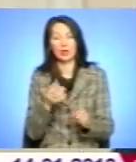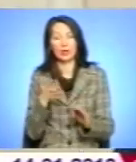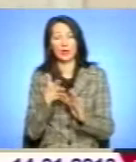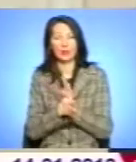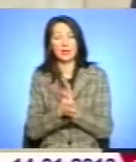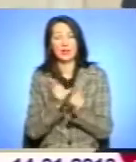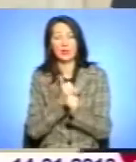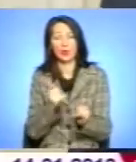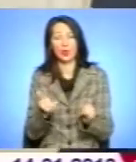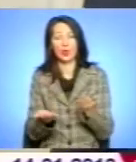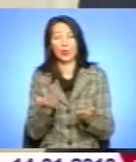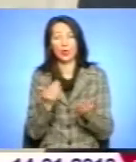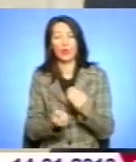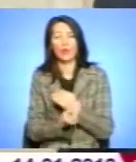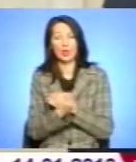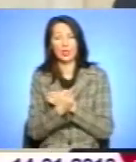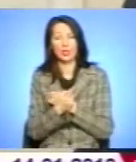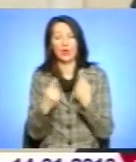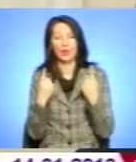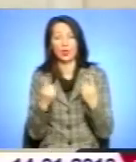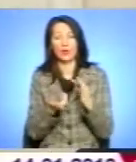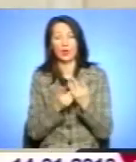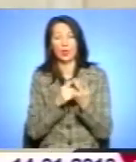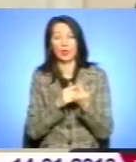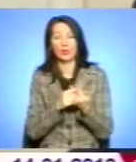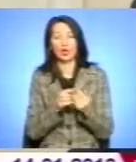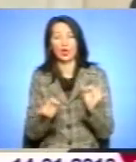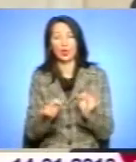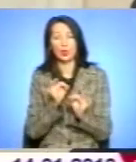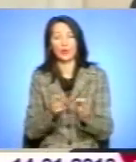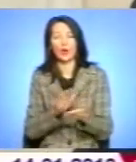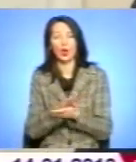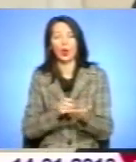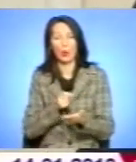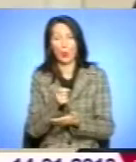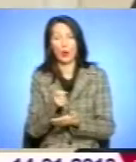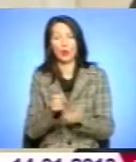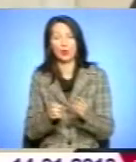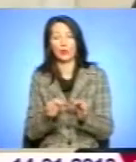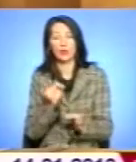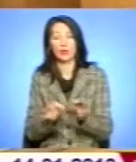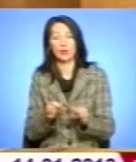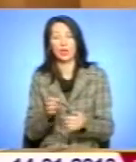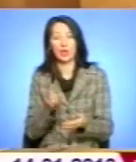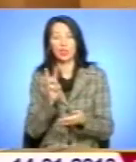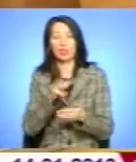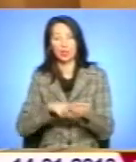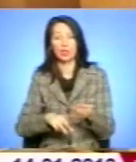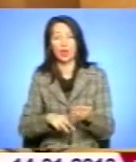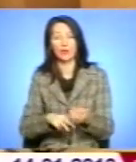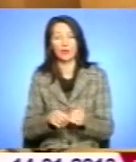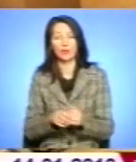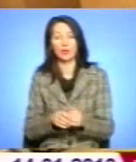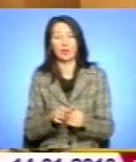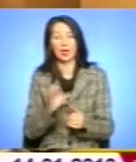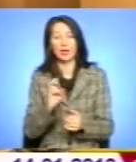І можливе виникнення великої кількості судових позовів і накладення штрафних санкцій. Степан Скибеняк